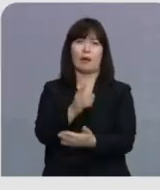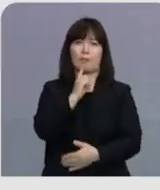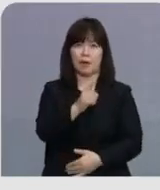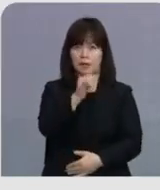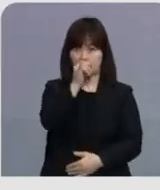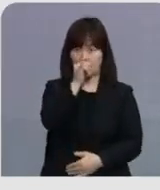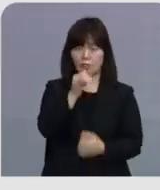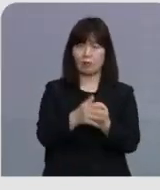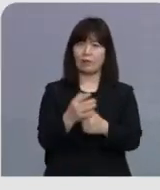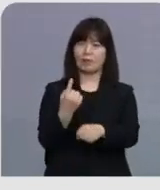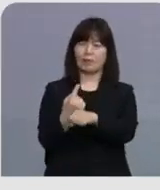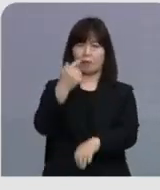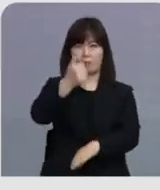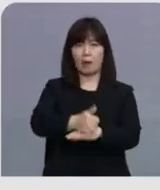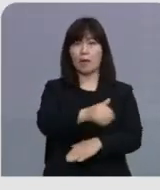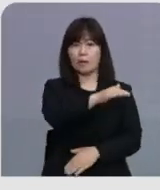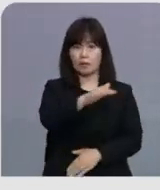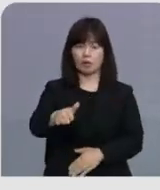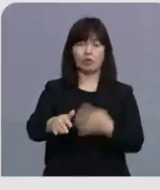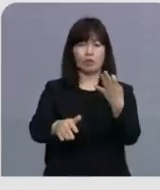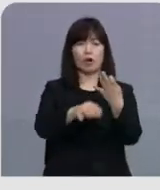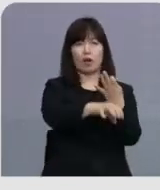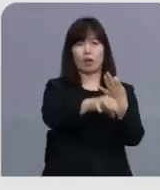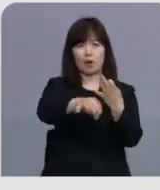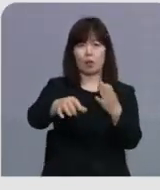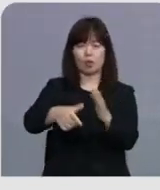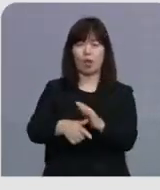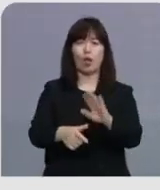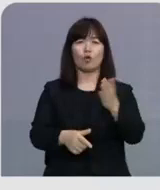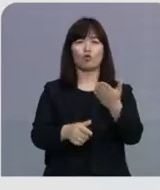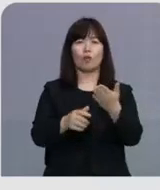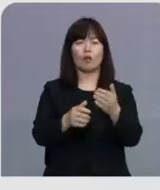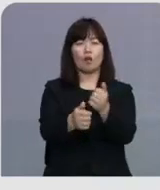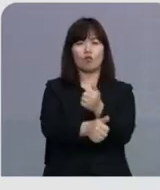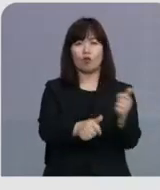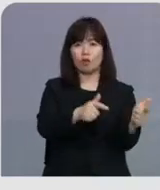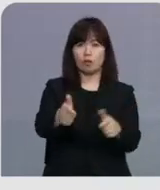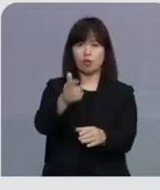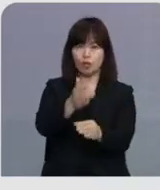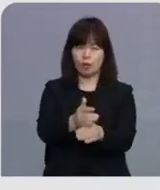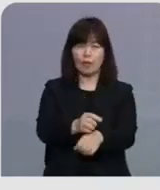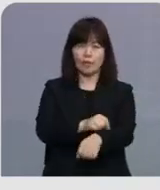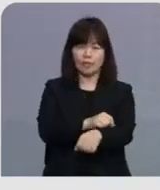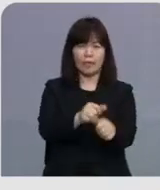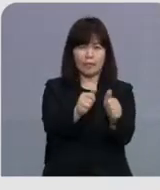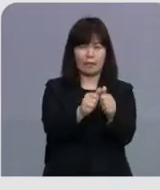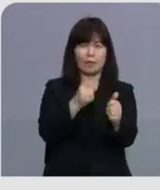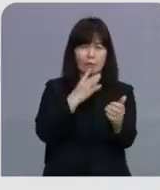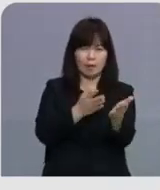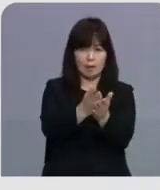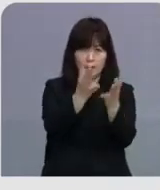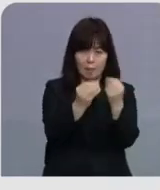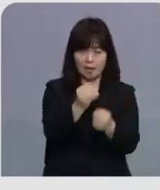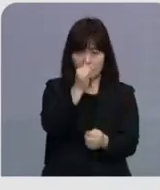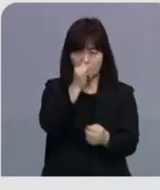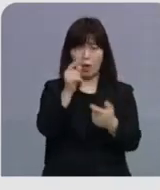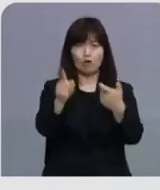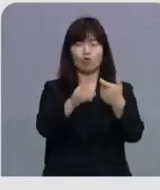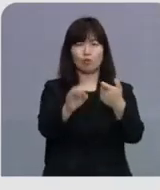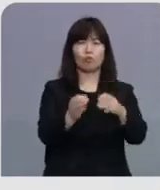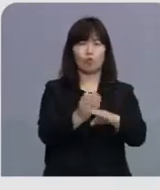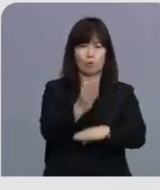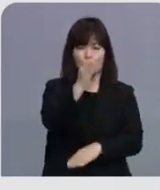지난해 말 기준 전북지역 14개 시 군의 900 여기 위원회 가운데 특정 성별이 60% 를 넘는 곳은